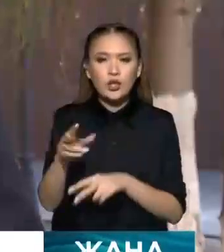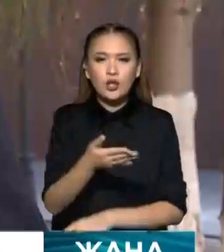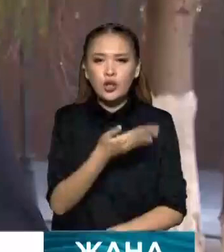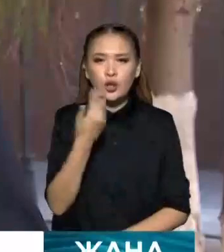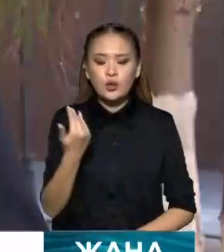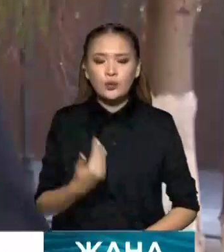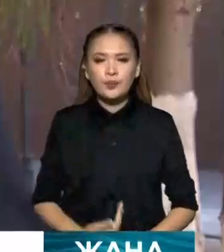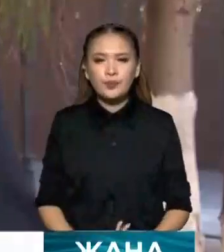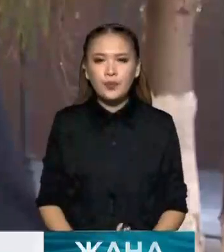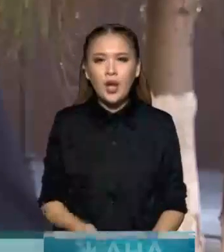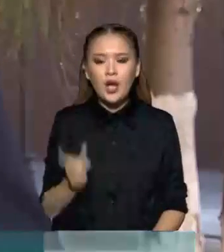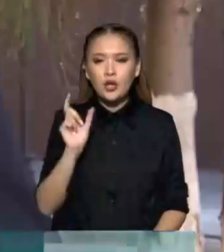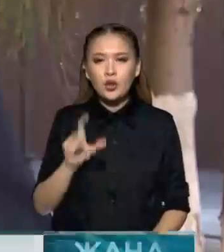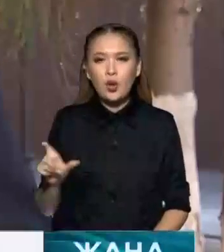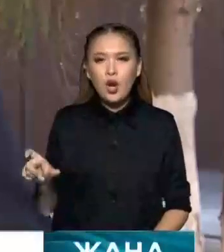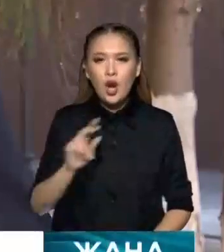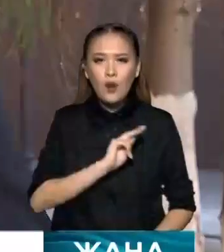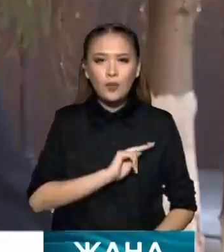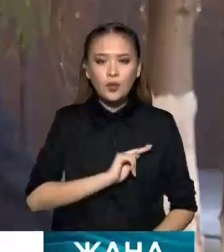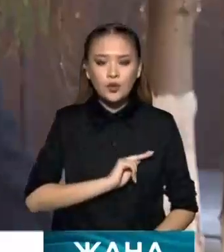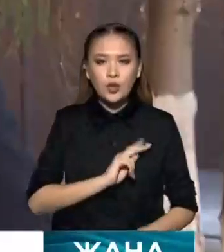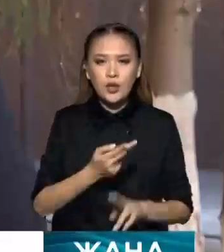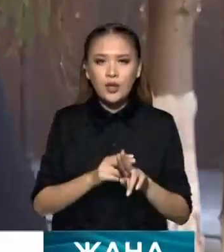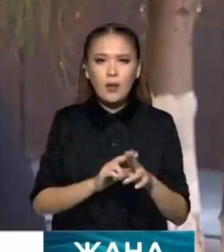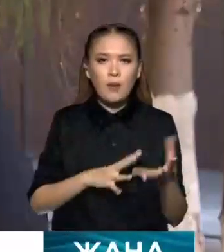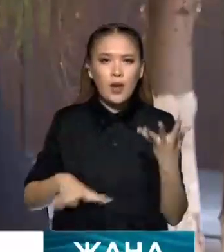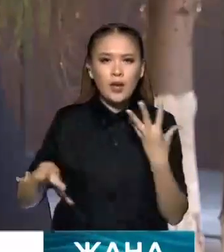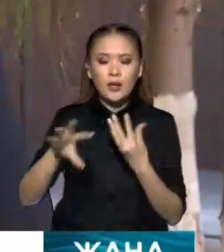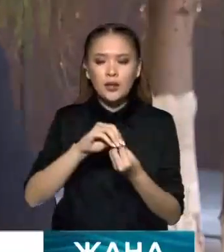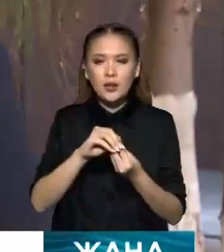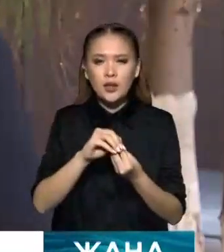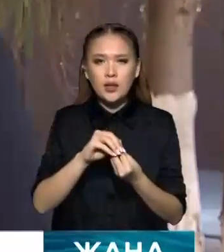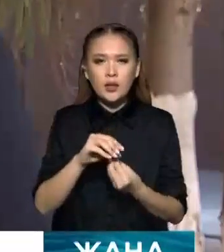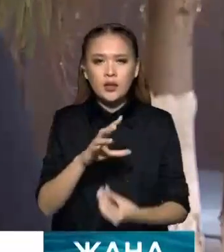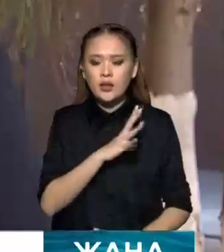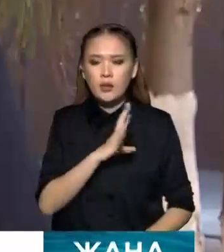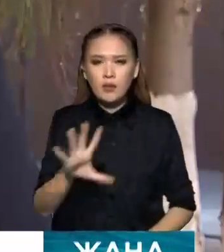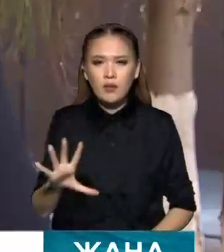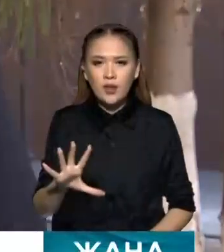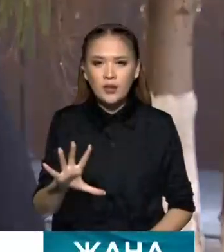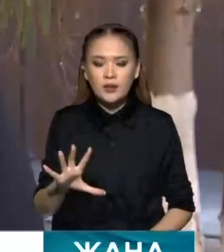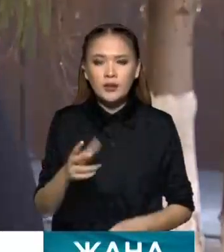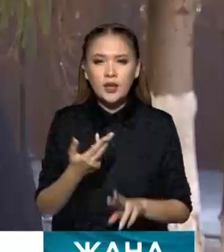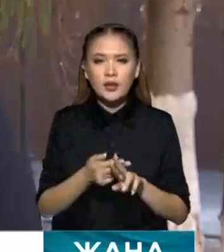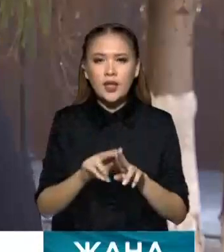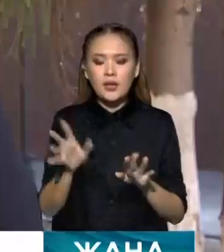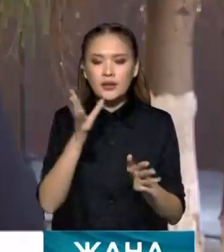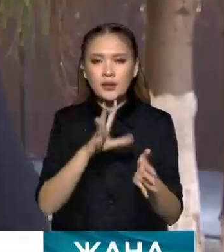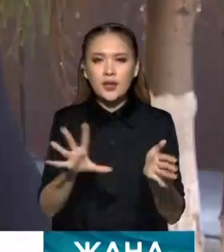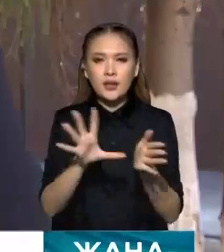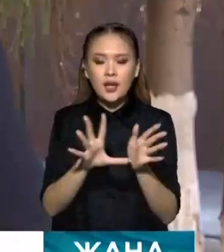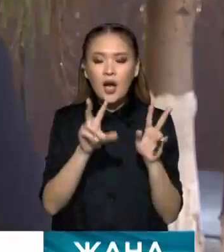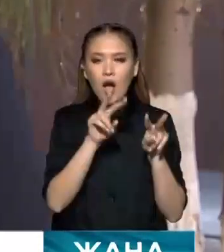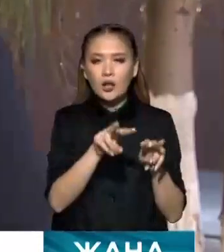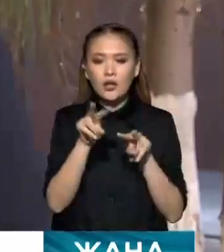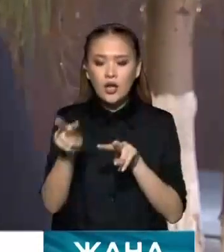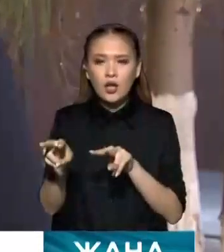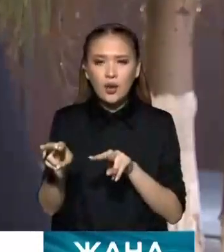Біздің қызметкерлер нысандарда барлық кезеңінде болмайды. Сондықтан да техникалық қадағалау ол